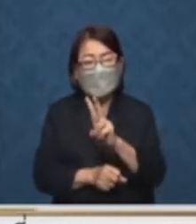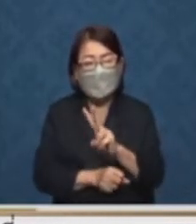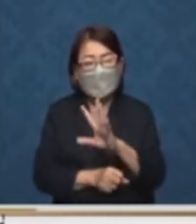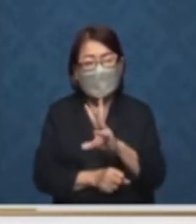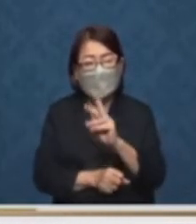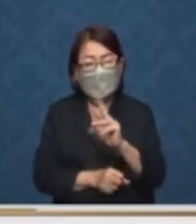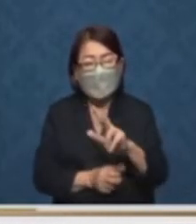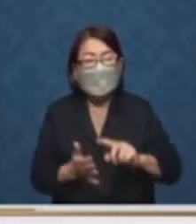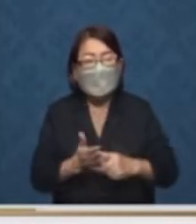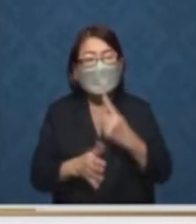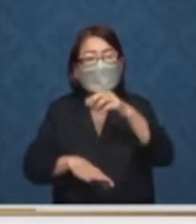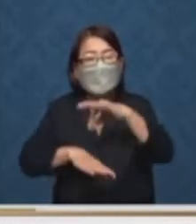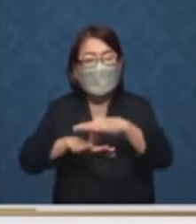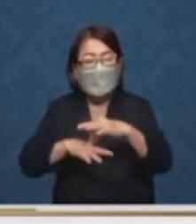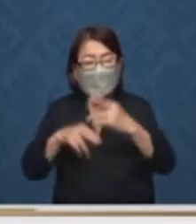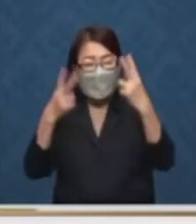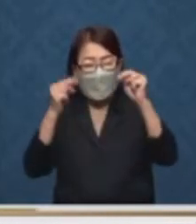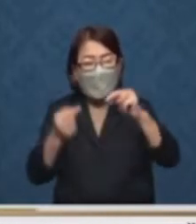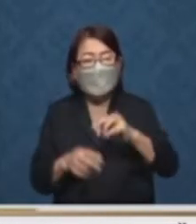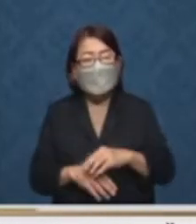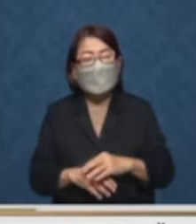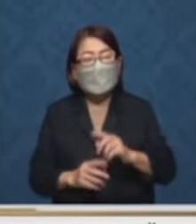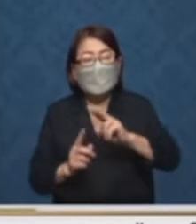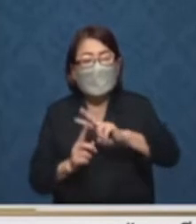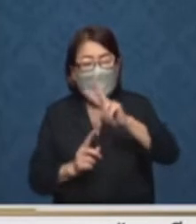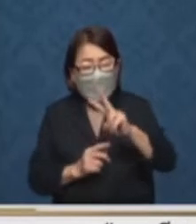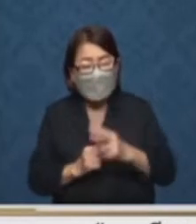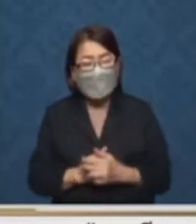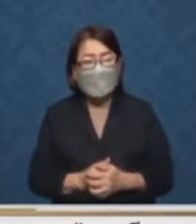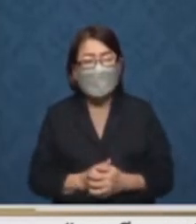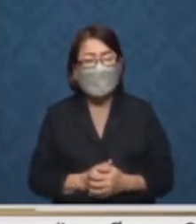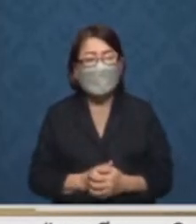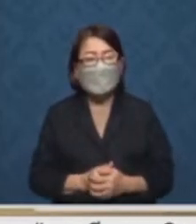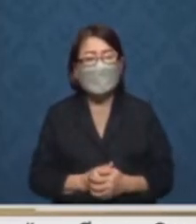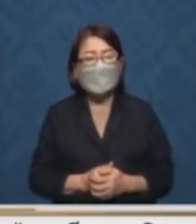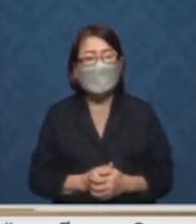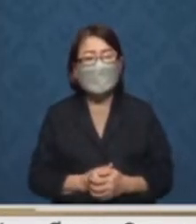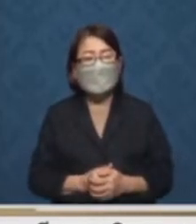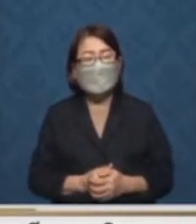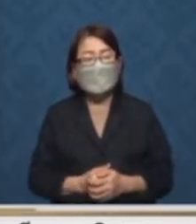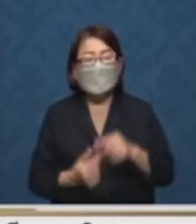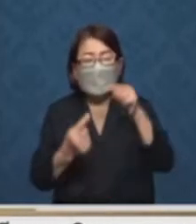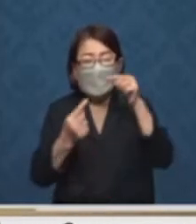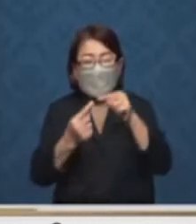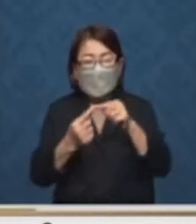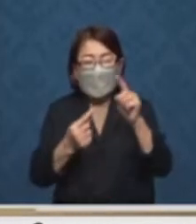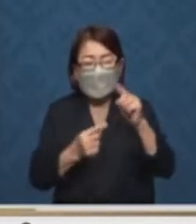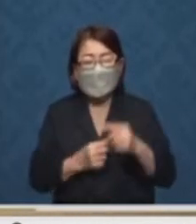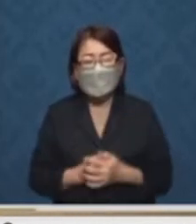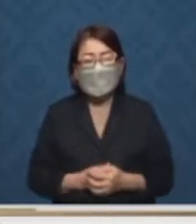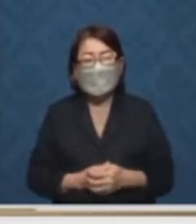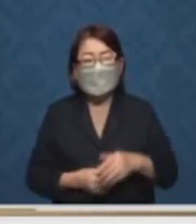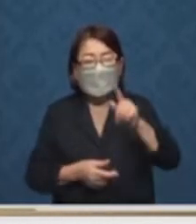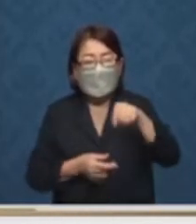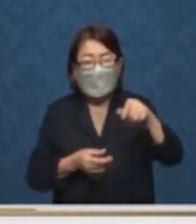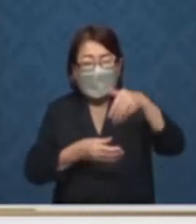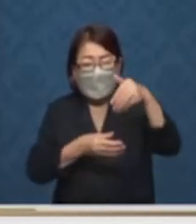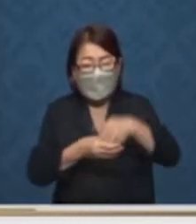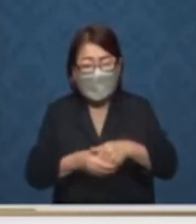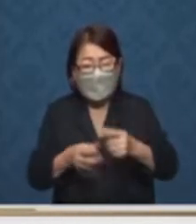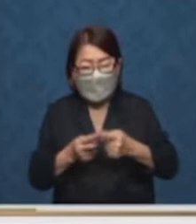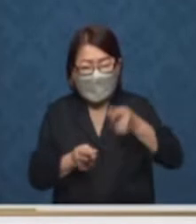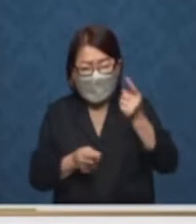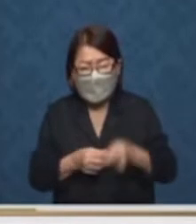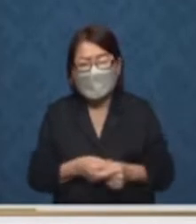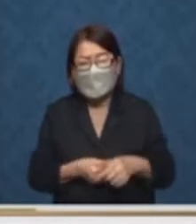านมาเป็นนายกสมัย2เนี่ยแหละครับเนี่ยที่มาจากนายกที่บอกว่ามาจากการเลือกตั้งแต่ไม่ได้เลือกตั้งโดยตร